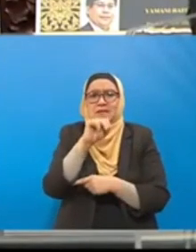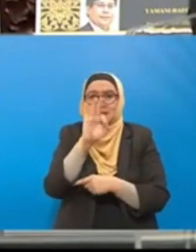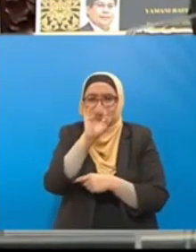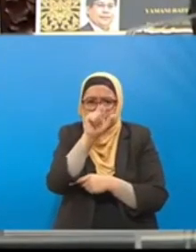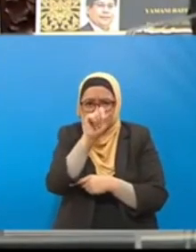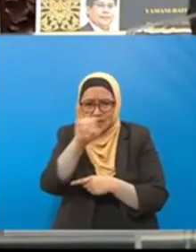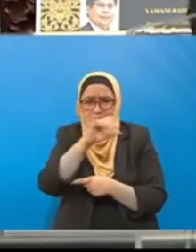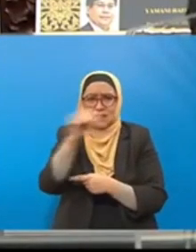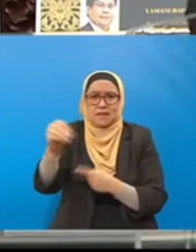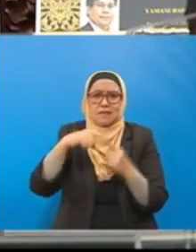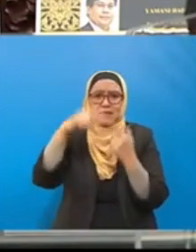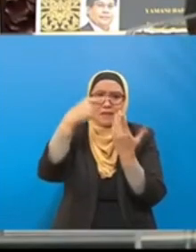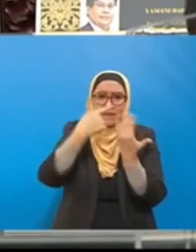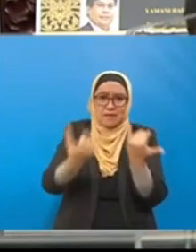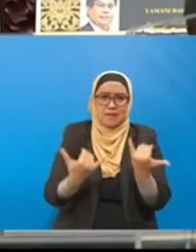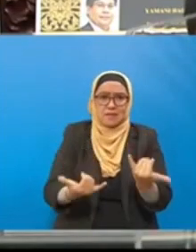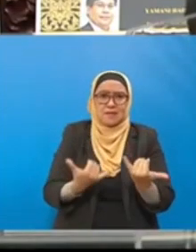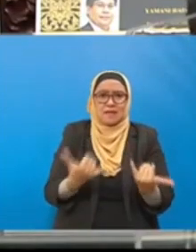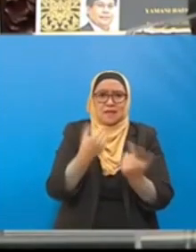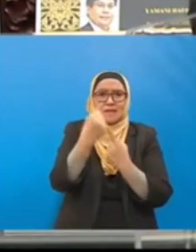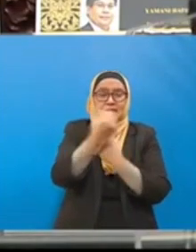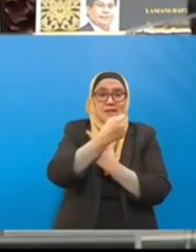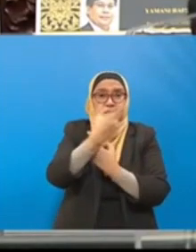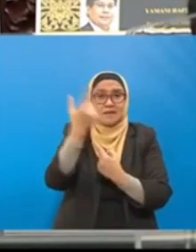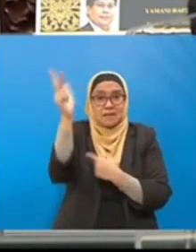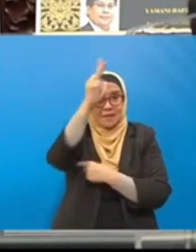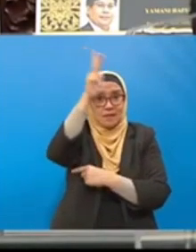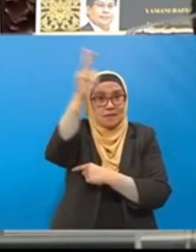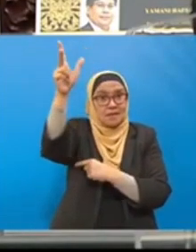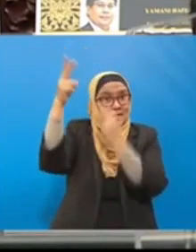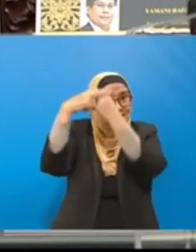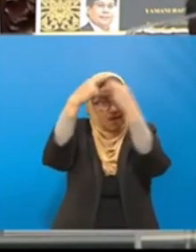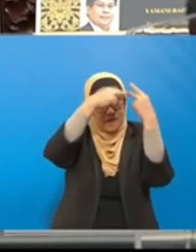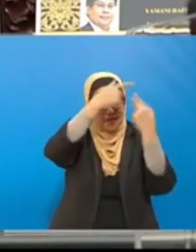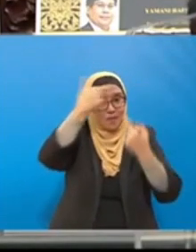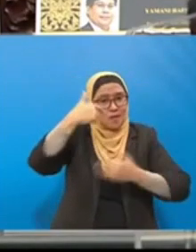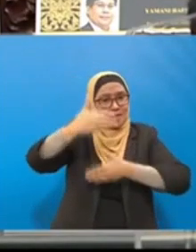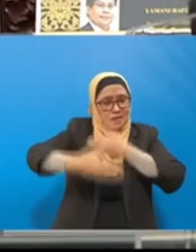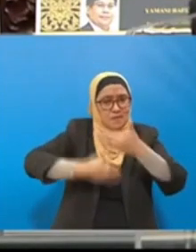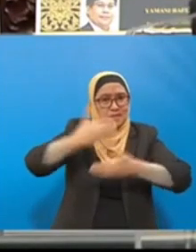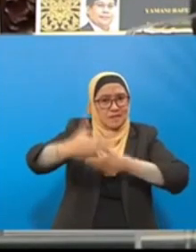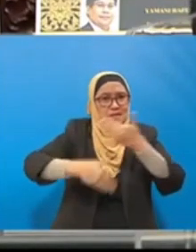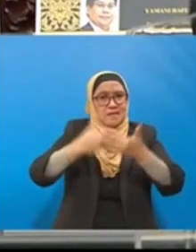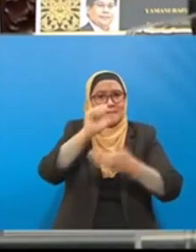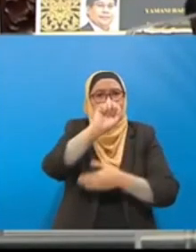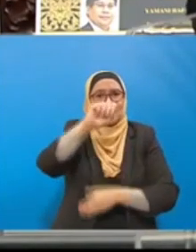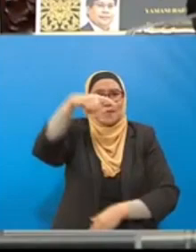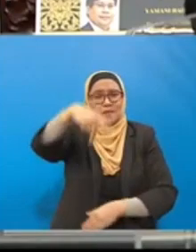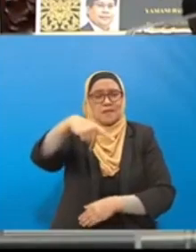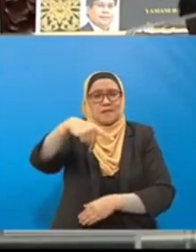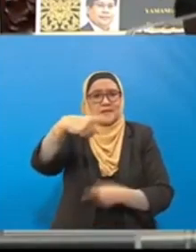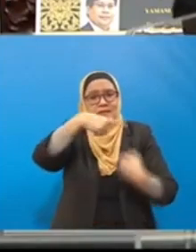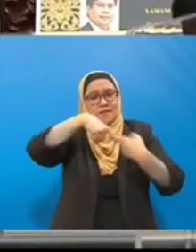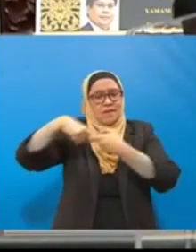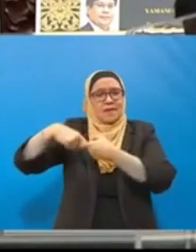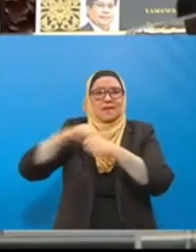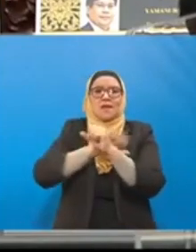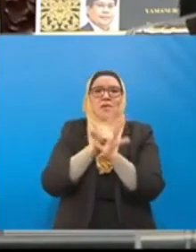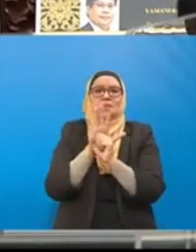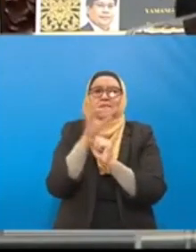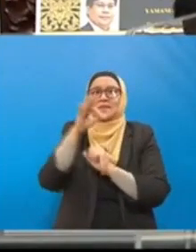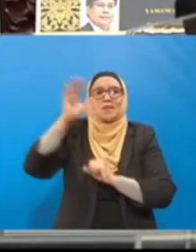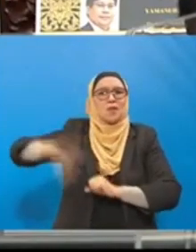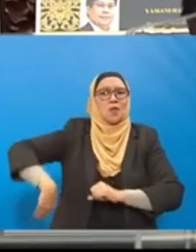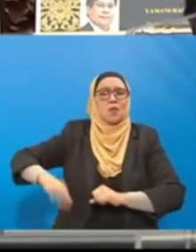khususnya yang berkait dengan prosedur operasi standard susulan keadaan pandemik COVID-19 yang masih belum reda.